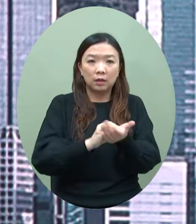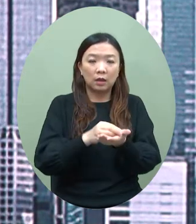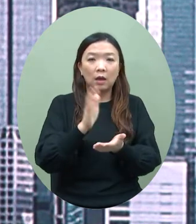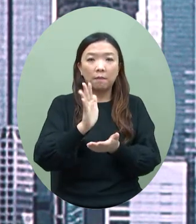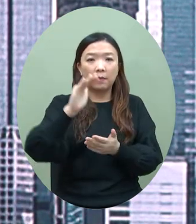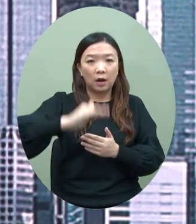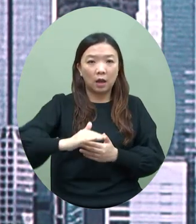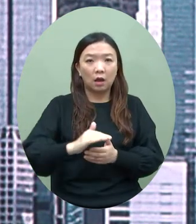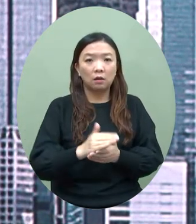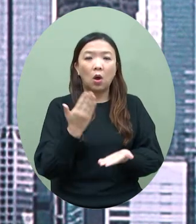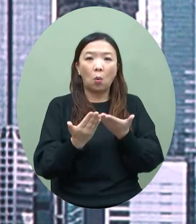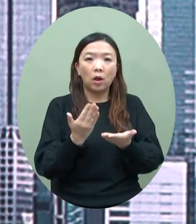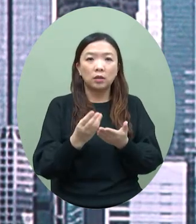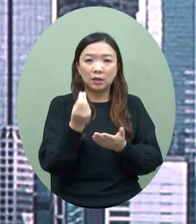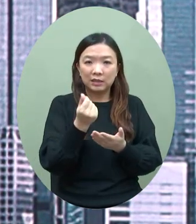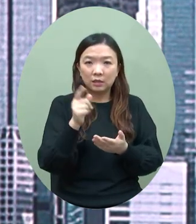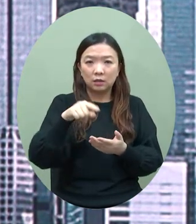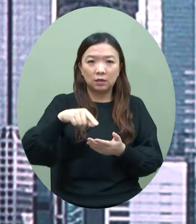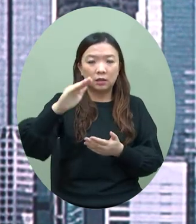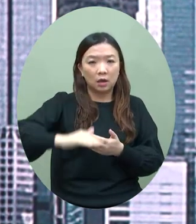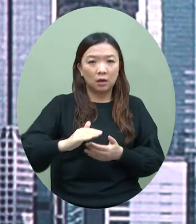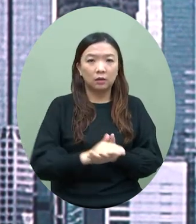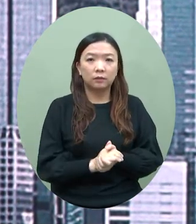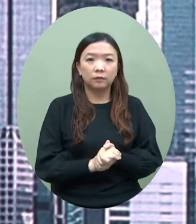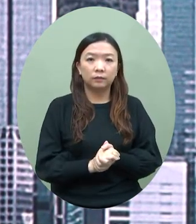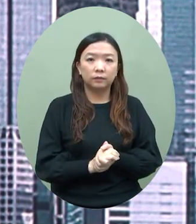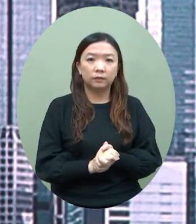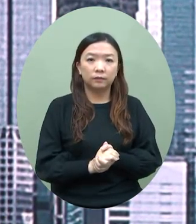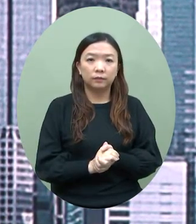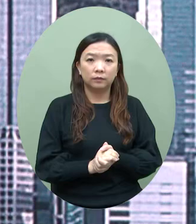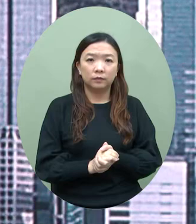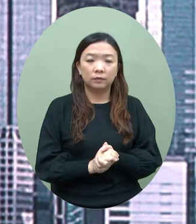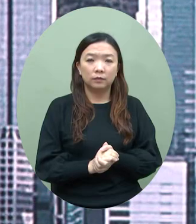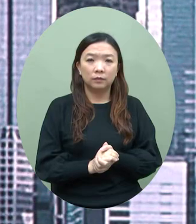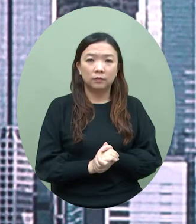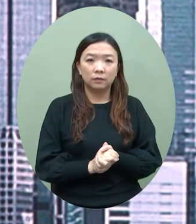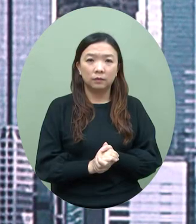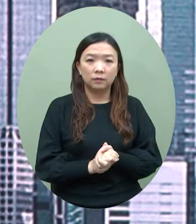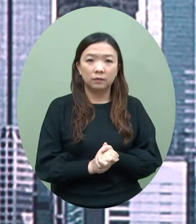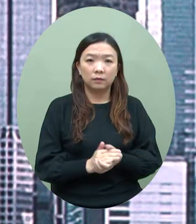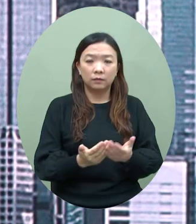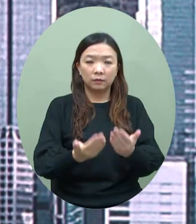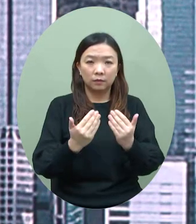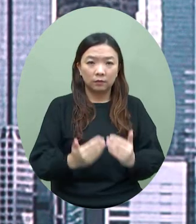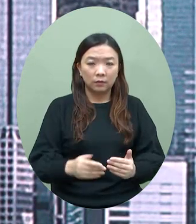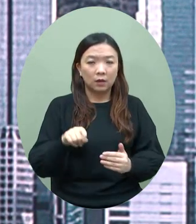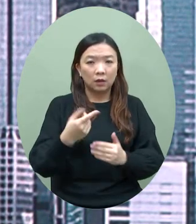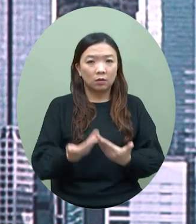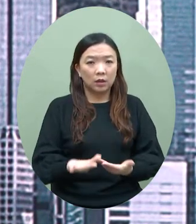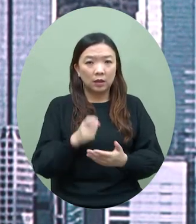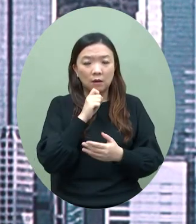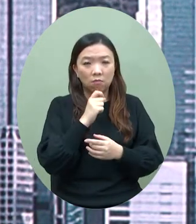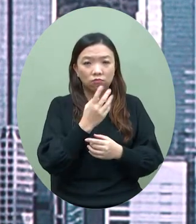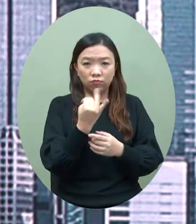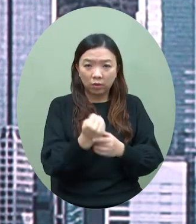樓下，或者係1000蚊樓下。咁所以咧就有誒呢一個嘅增加嘅。另外咧就係現有嘅幾間酒